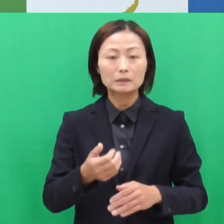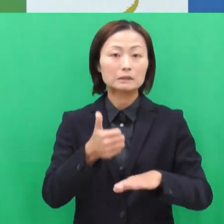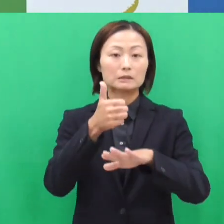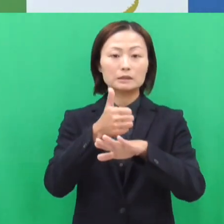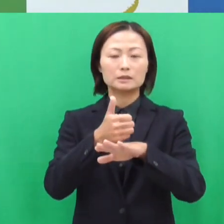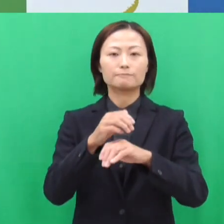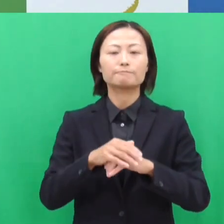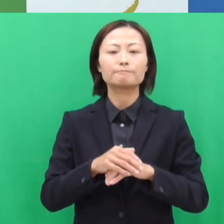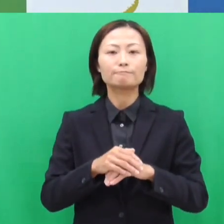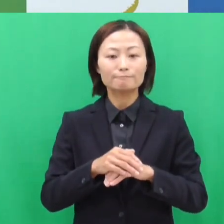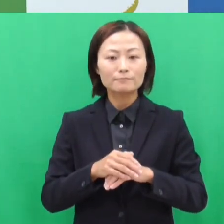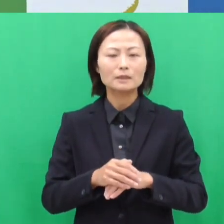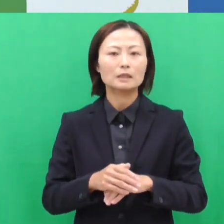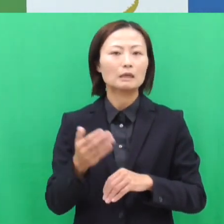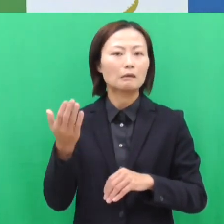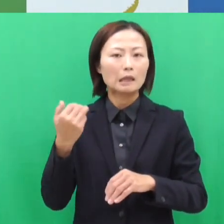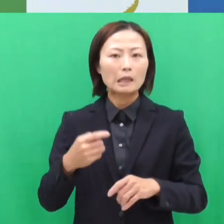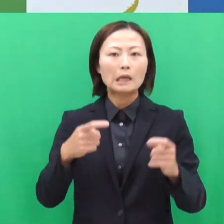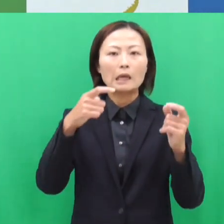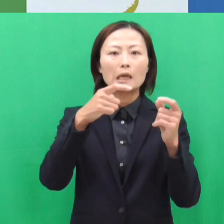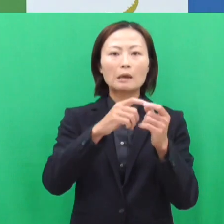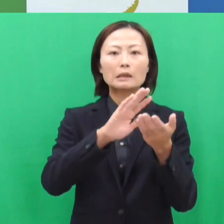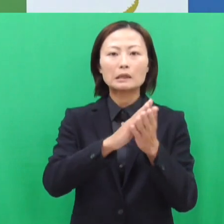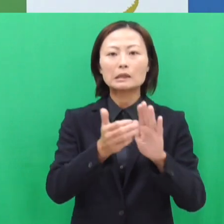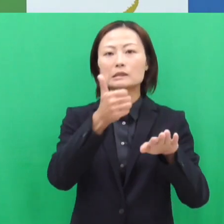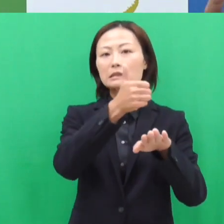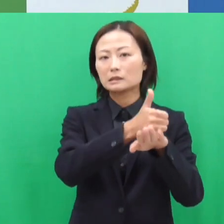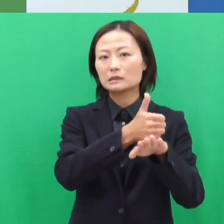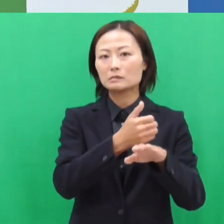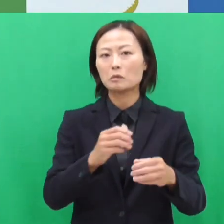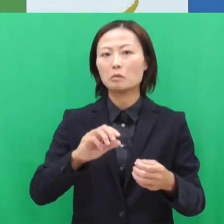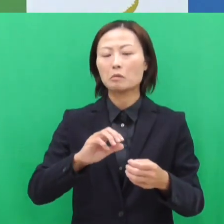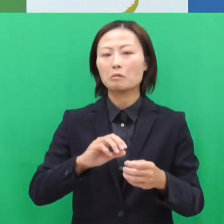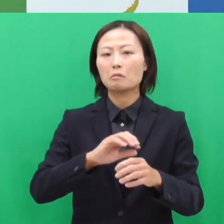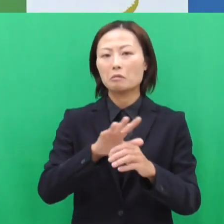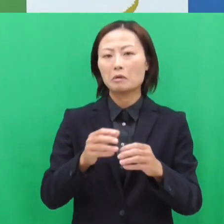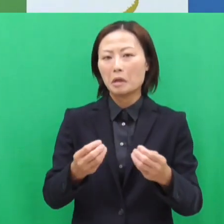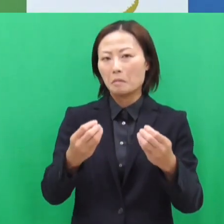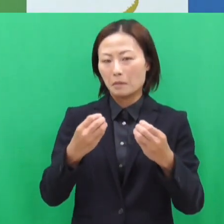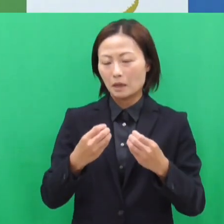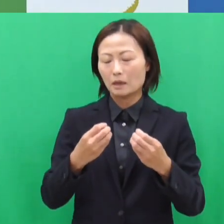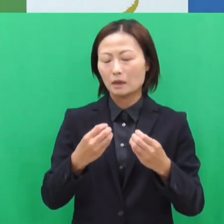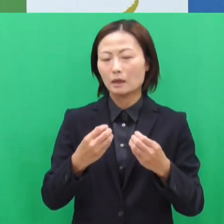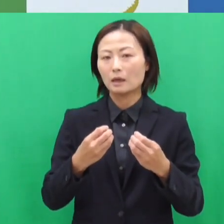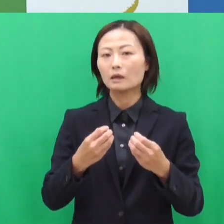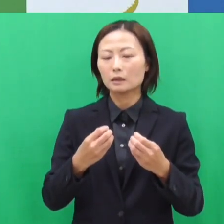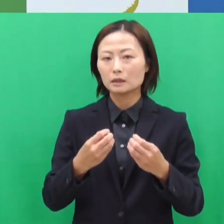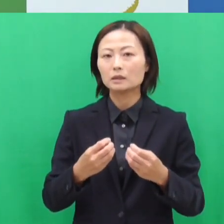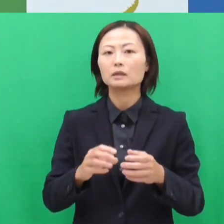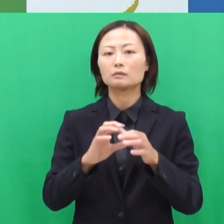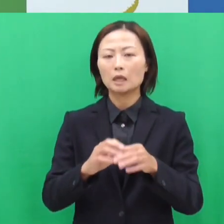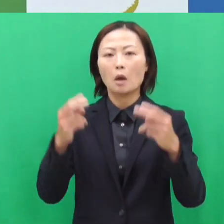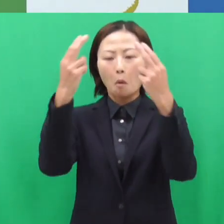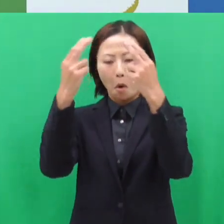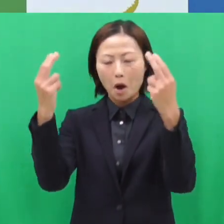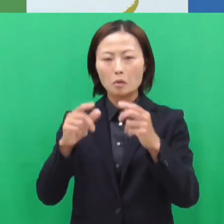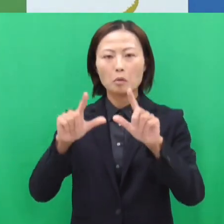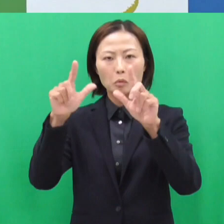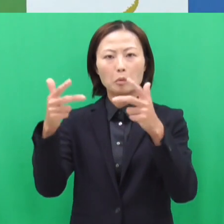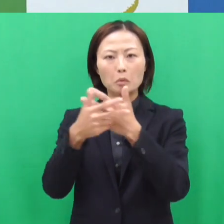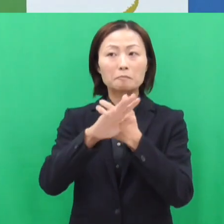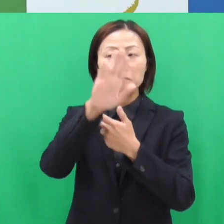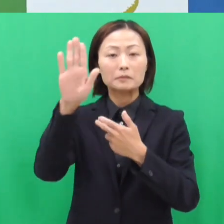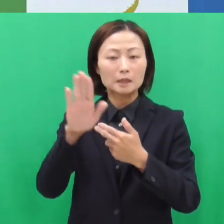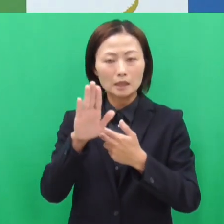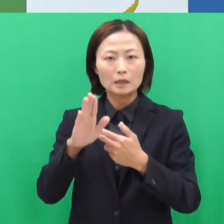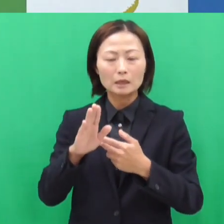ちなみに山形県知事も関わったという北海道東北7道圏でかかっていないのは私と岩手